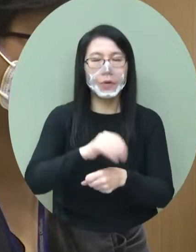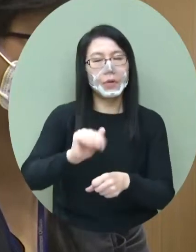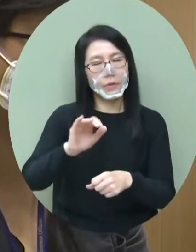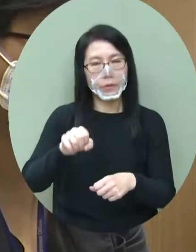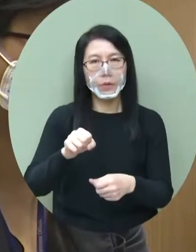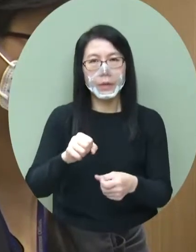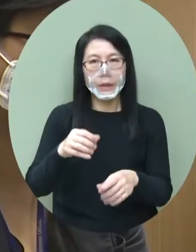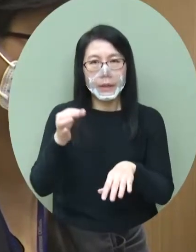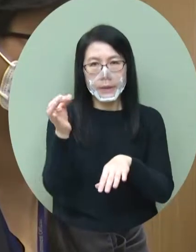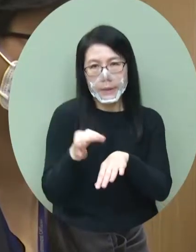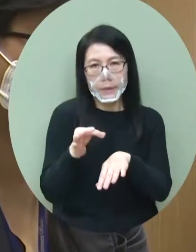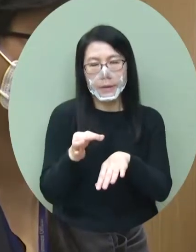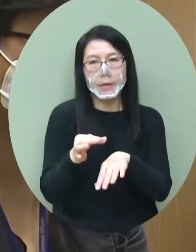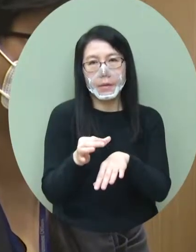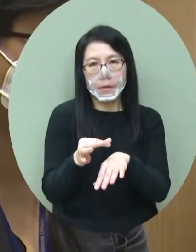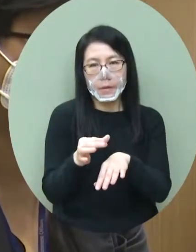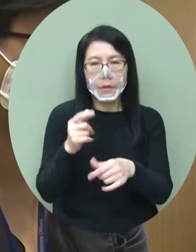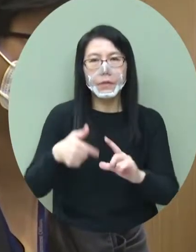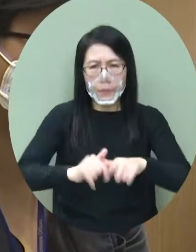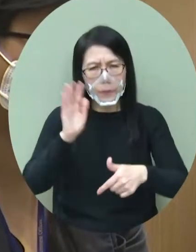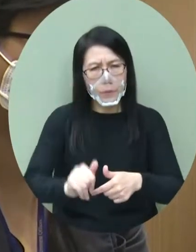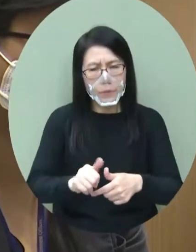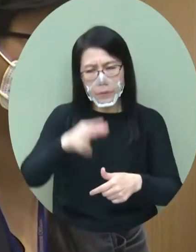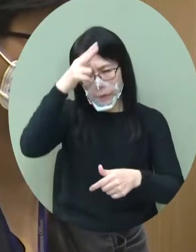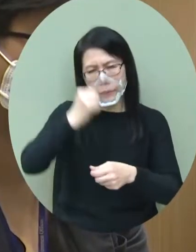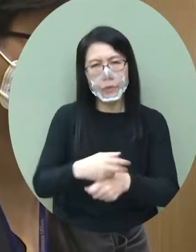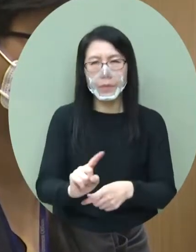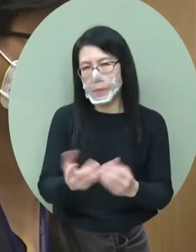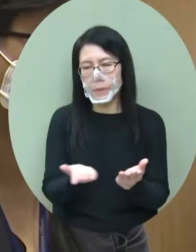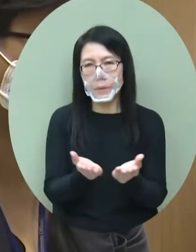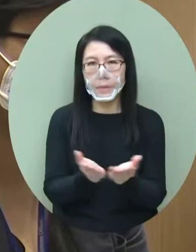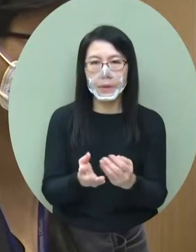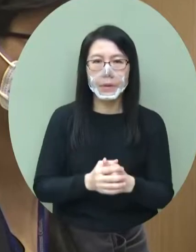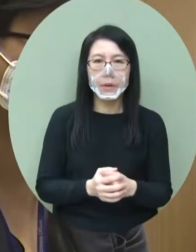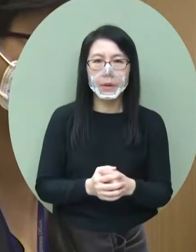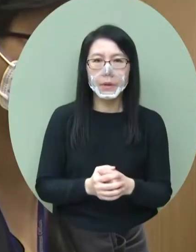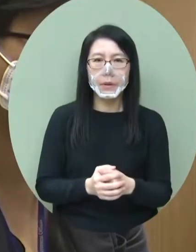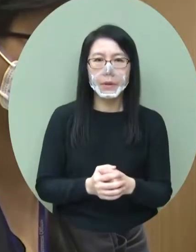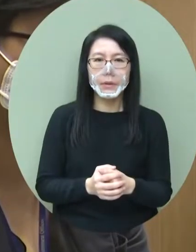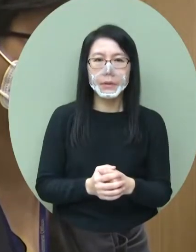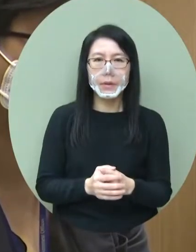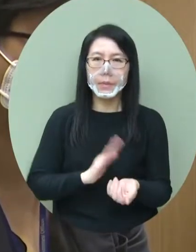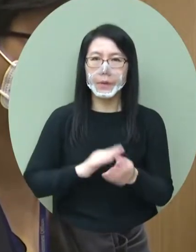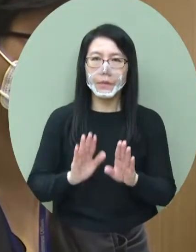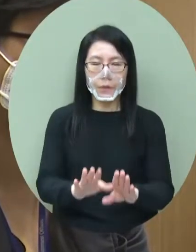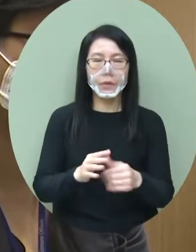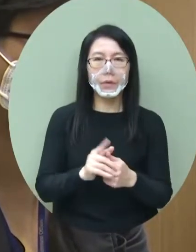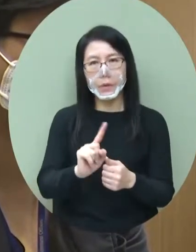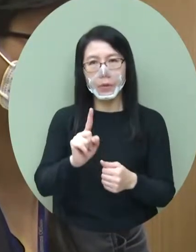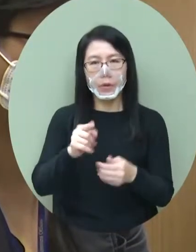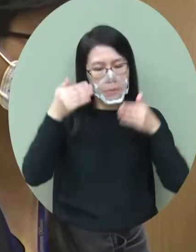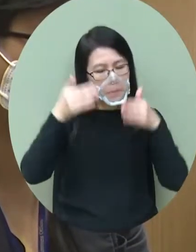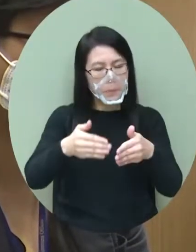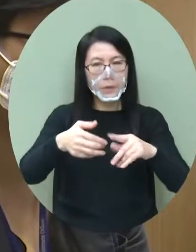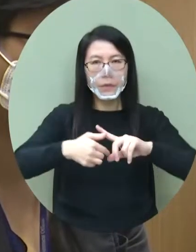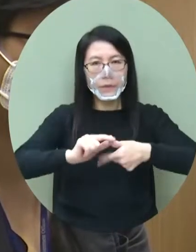针灸一样。那么香港会做什么去确保就是更加就是准确的准确的去抗疫呢？就是政